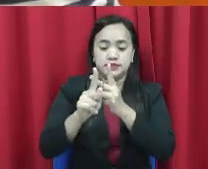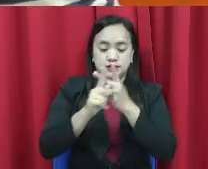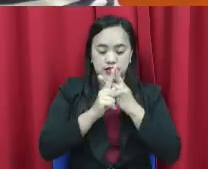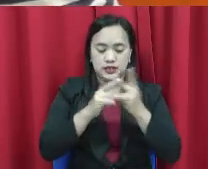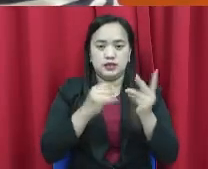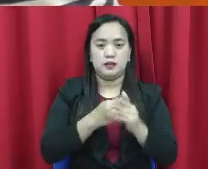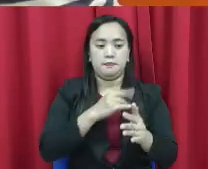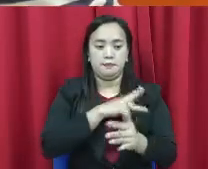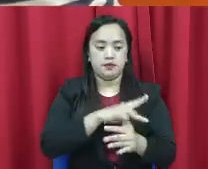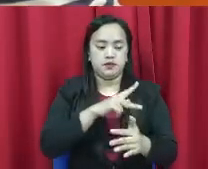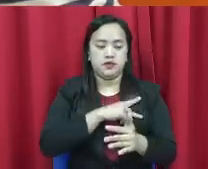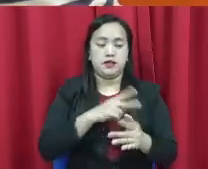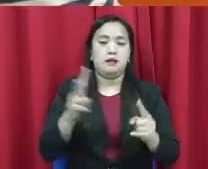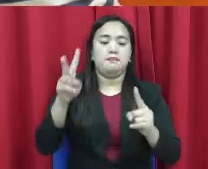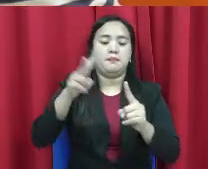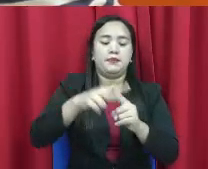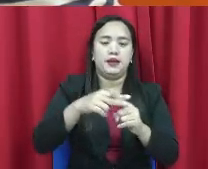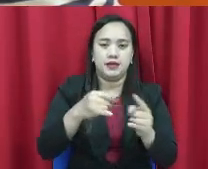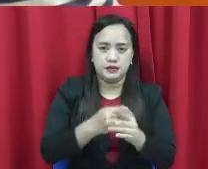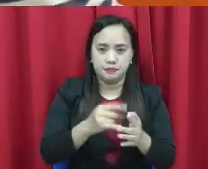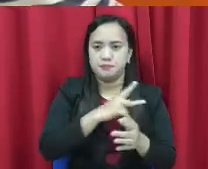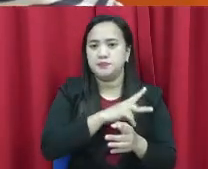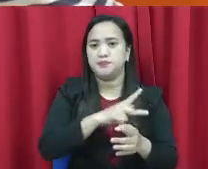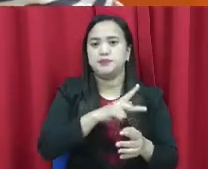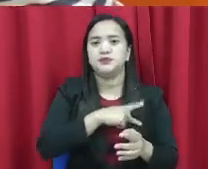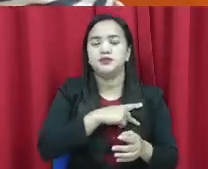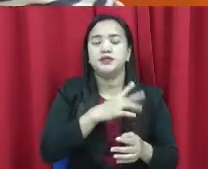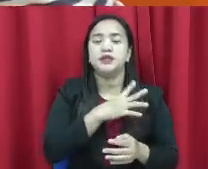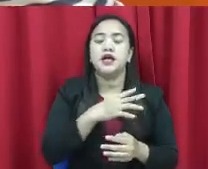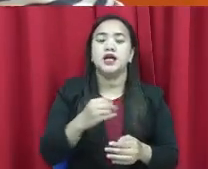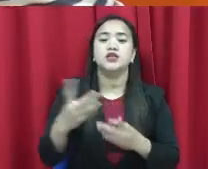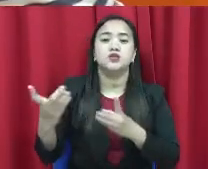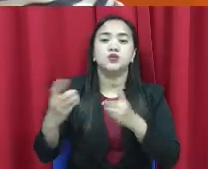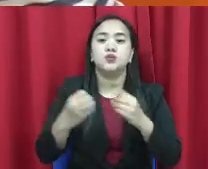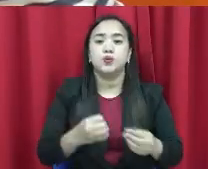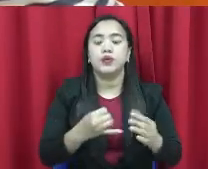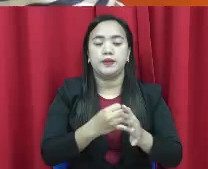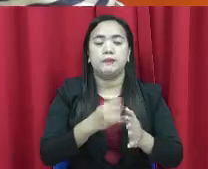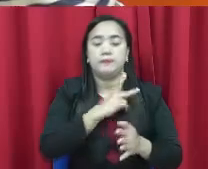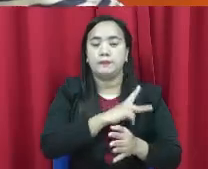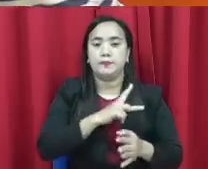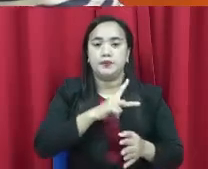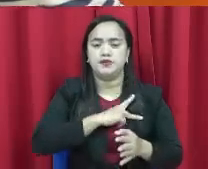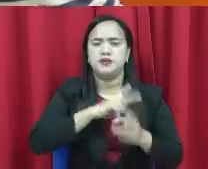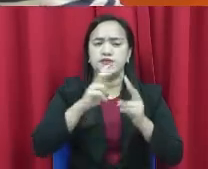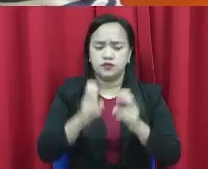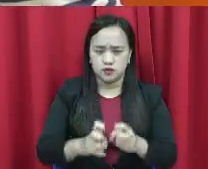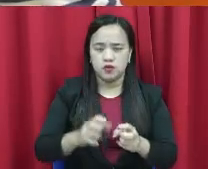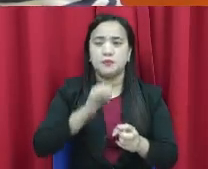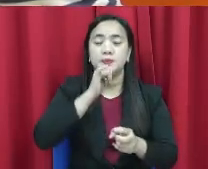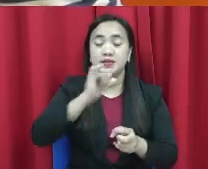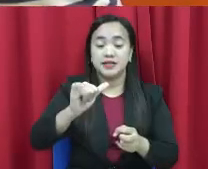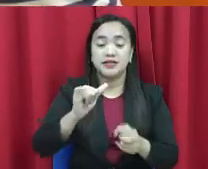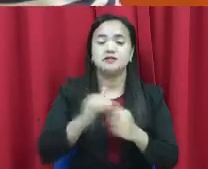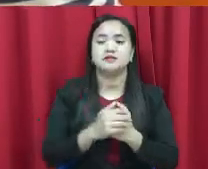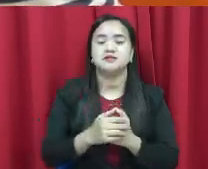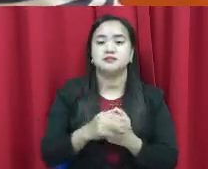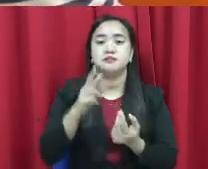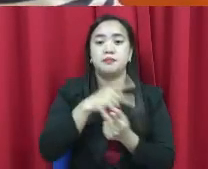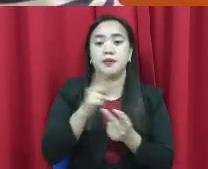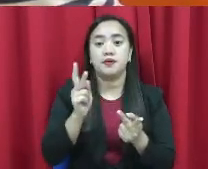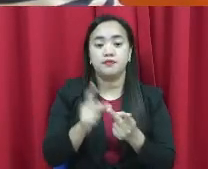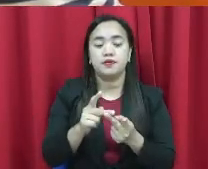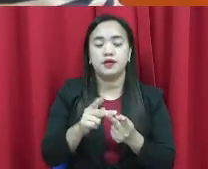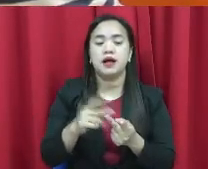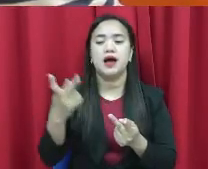at inapply ko o i pinractice ko ah sa aking pamilya pero hindi man ako perpekto at nagkakamali at May